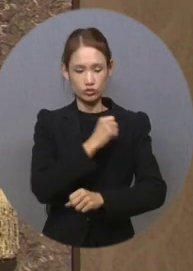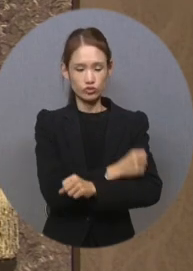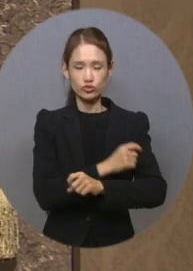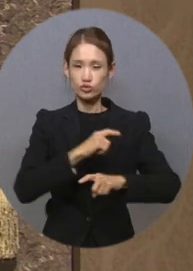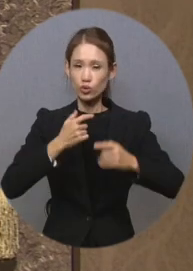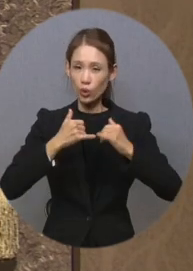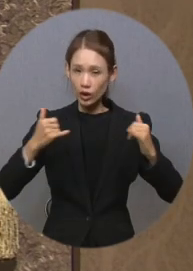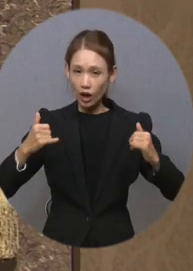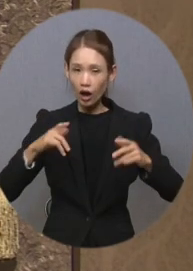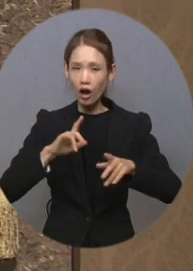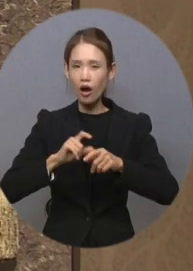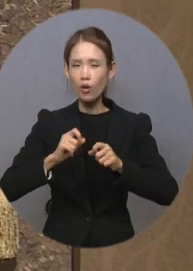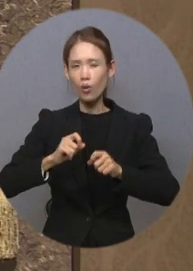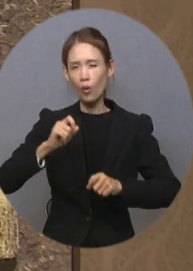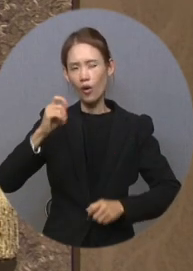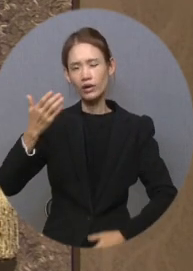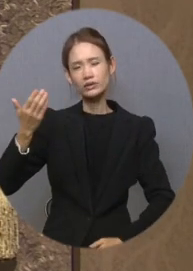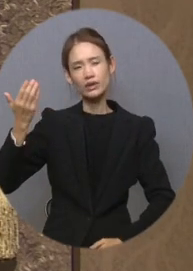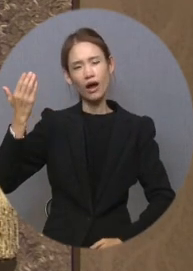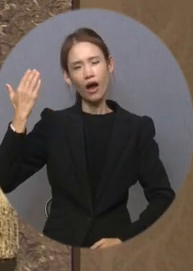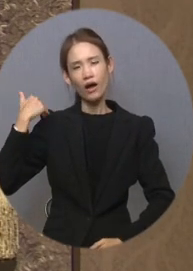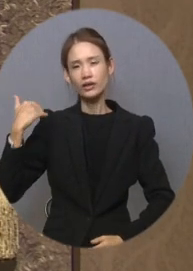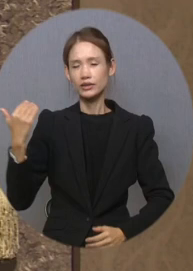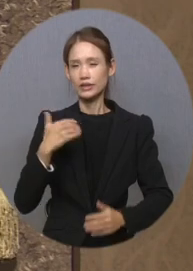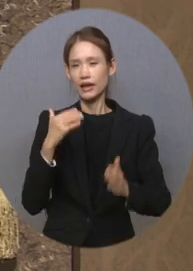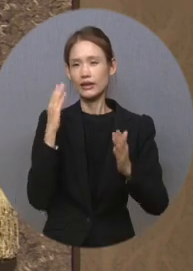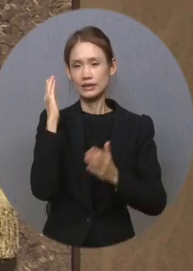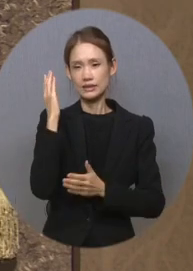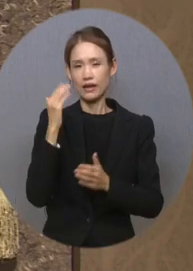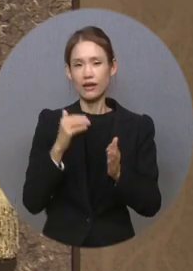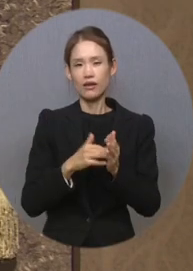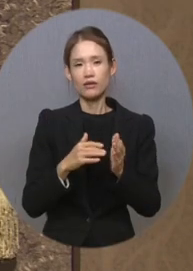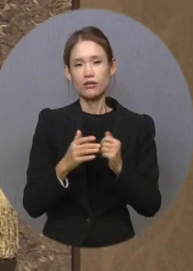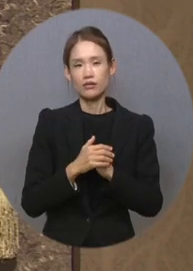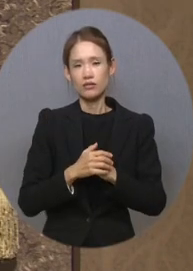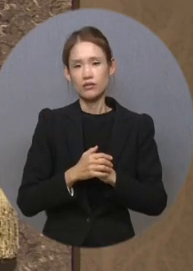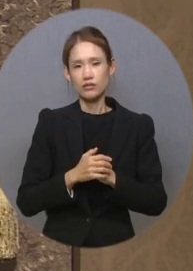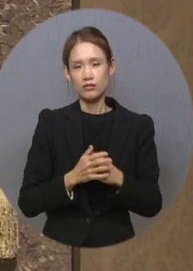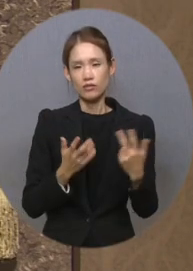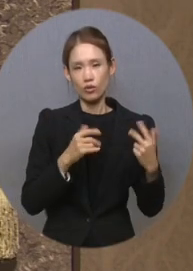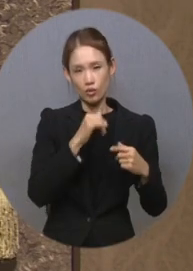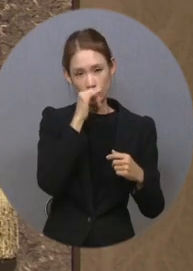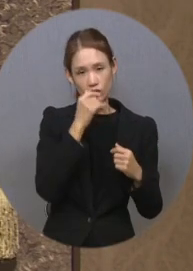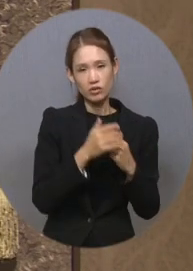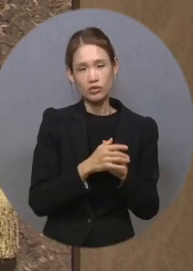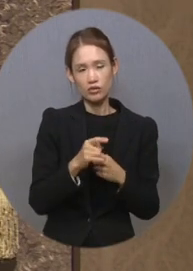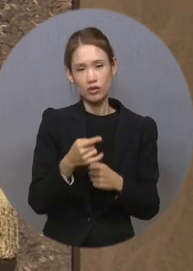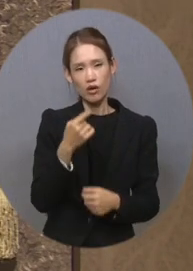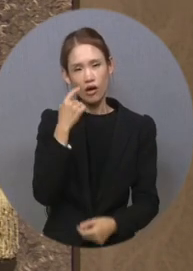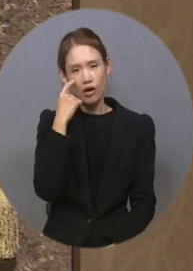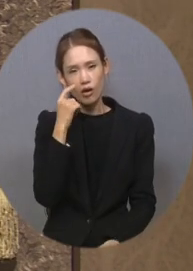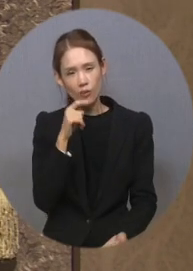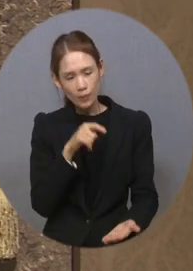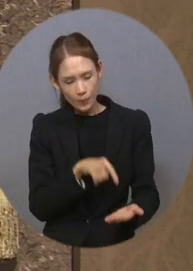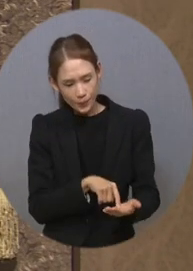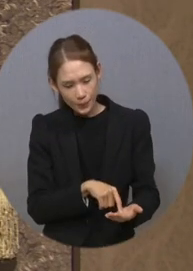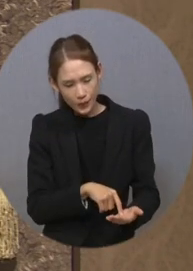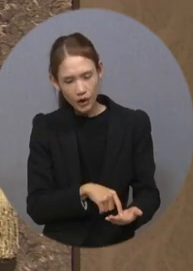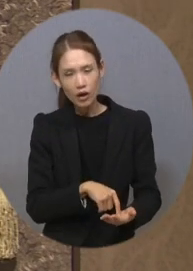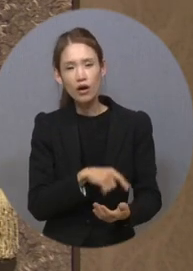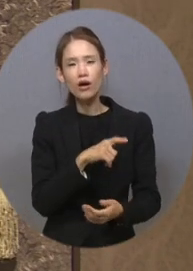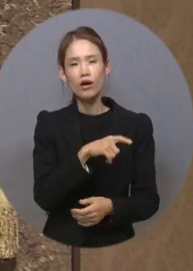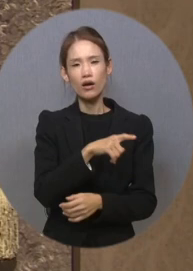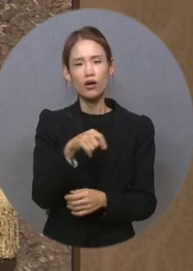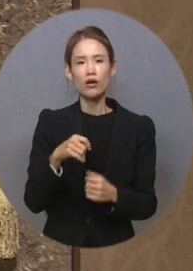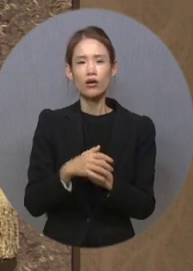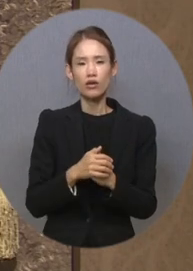분들은 오래전 얘기가 돼서 공이 있음에도 불구하고 발굴이 안 된 분들이 있습니다. 근데 제가 별도로